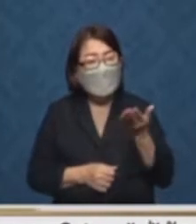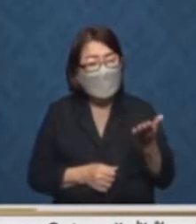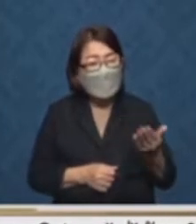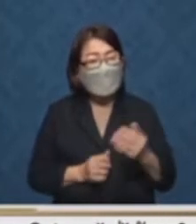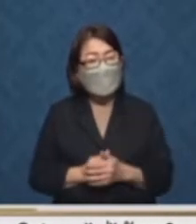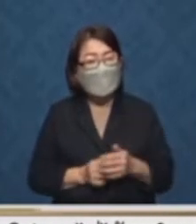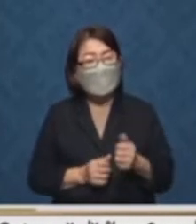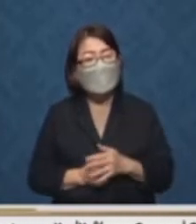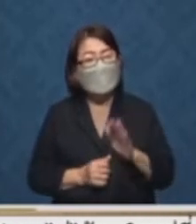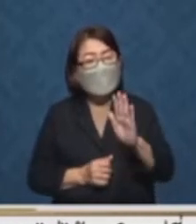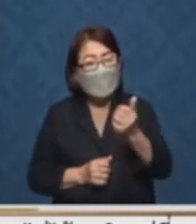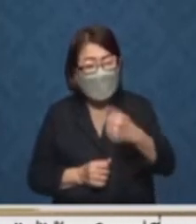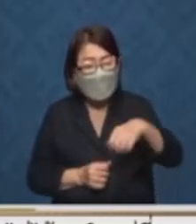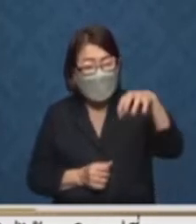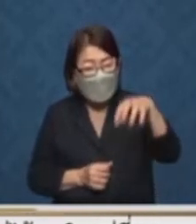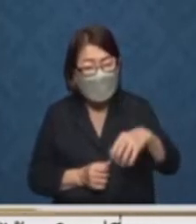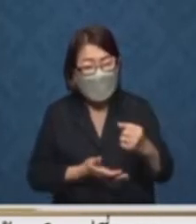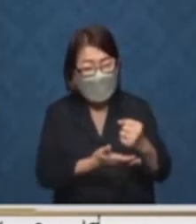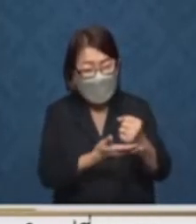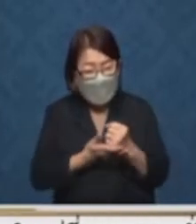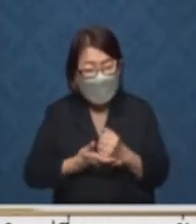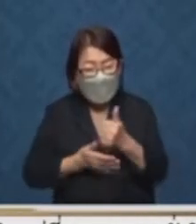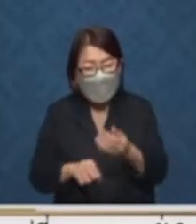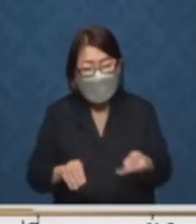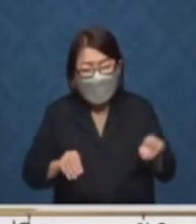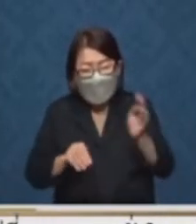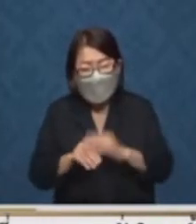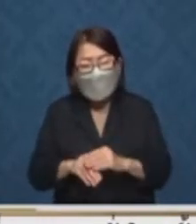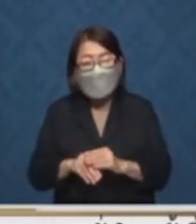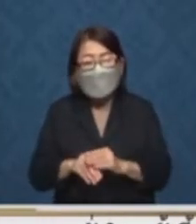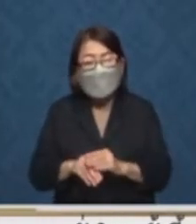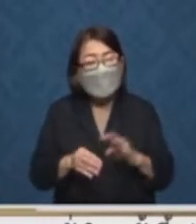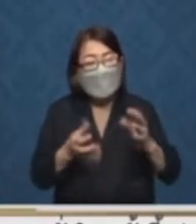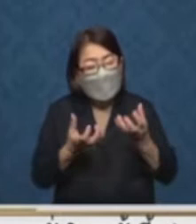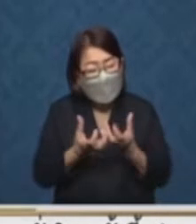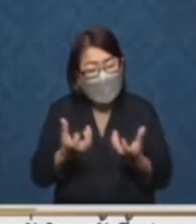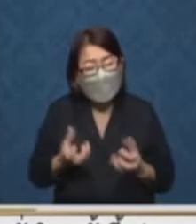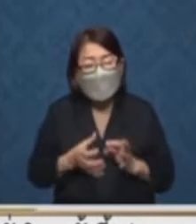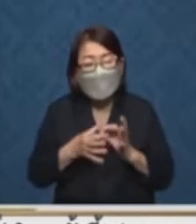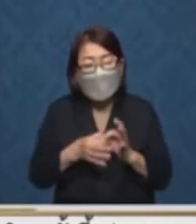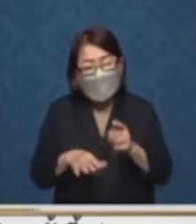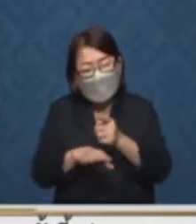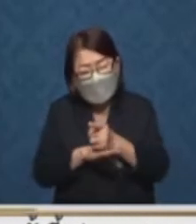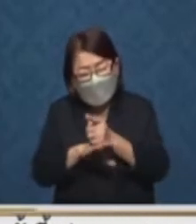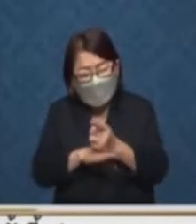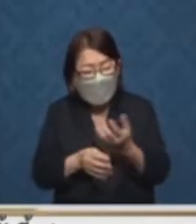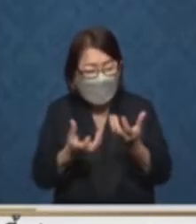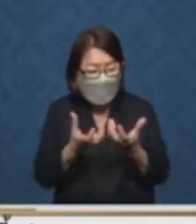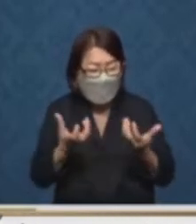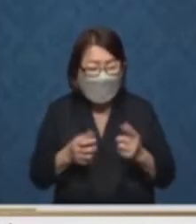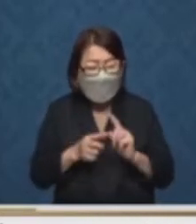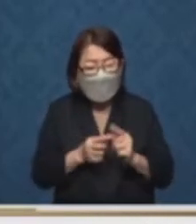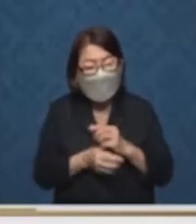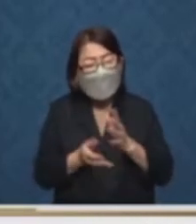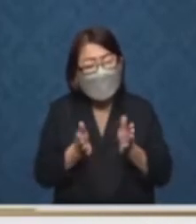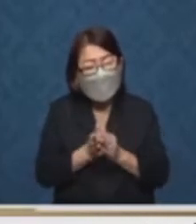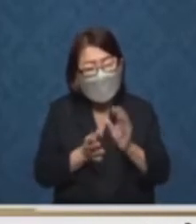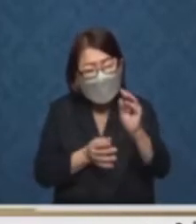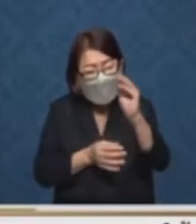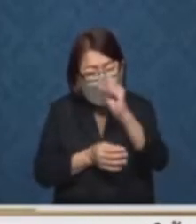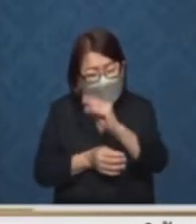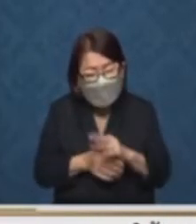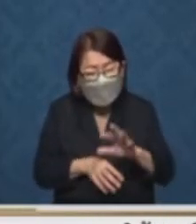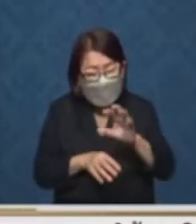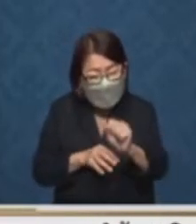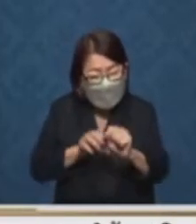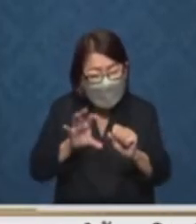ตินช่วยสนับสนุนการติดตั้งระบบอำนวยการลบอาวุธและอุปกรณ์ตรวจจับให้มีขีดความสาม